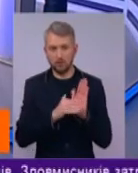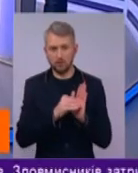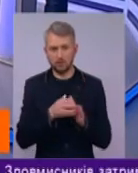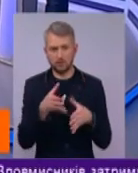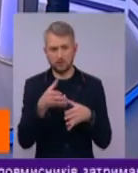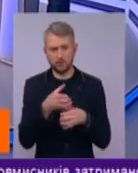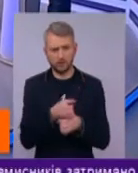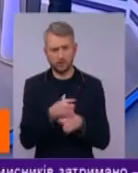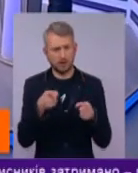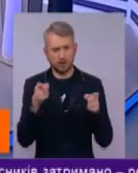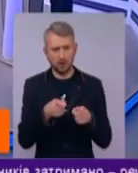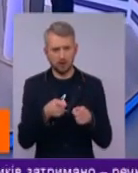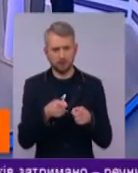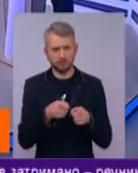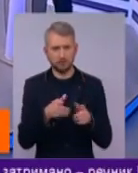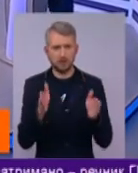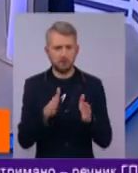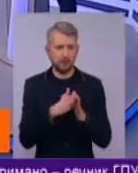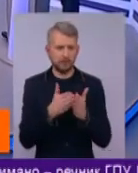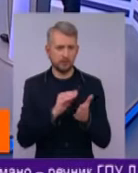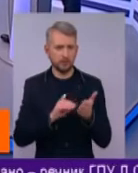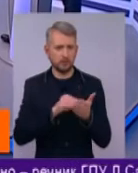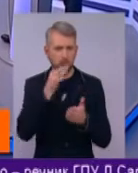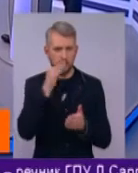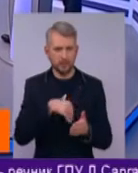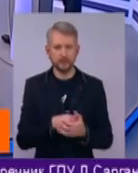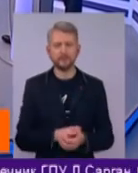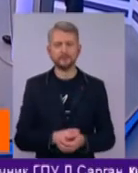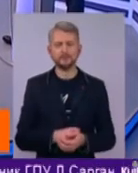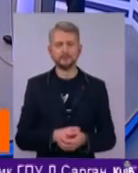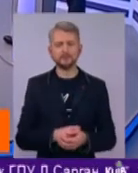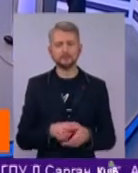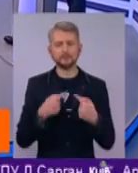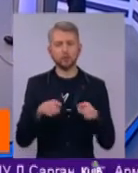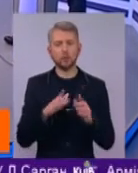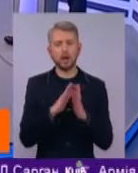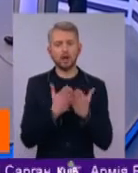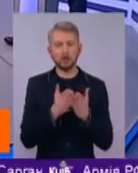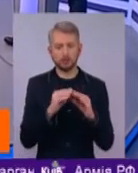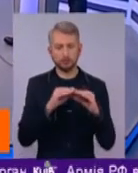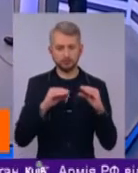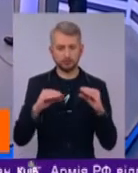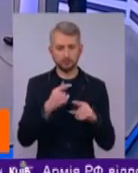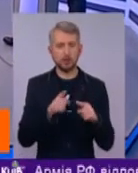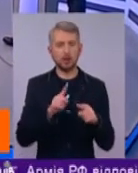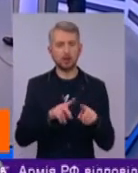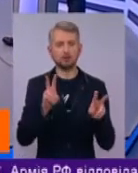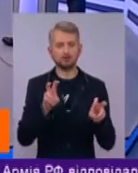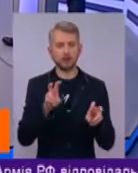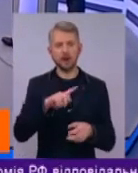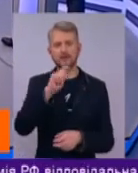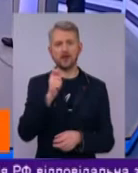краткой книге, вот это, то есть в небольшой книге этот опыт. Другая книга – это «Война 21